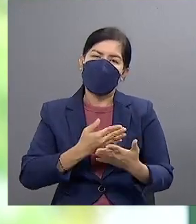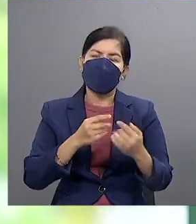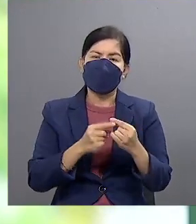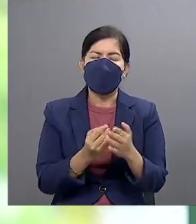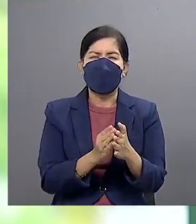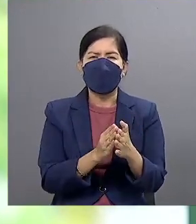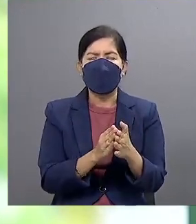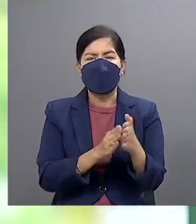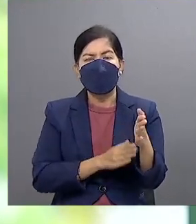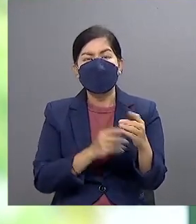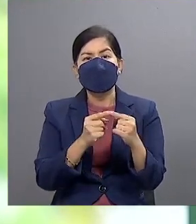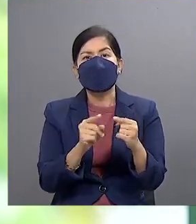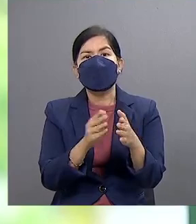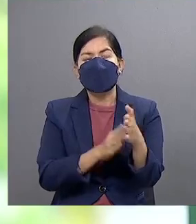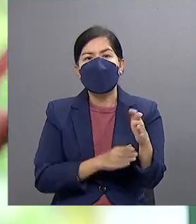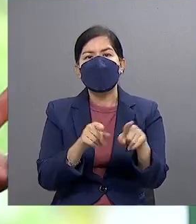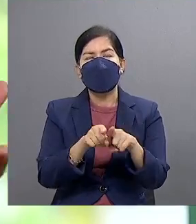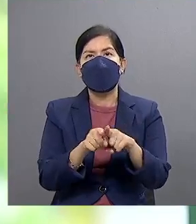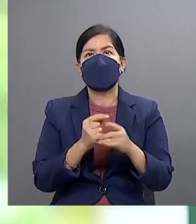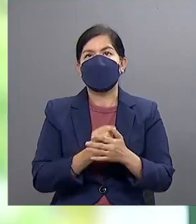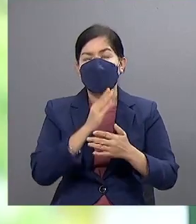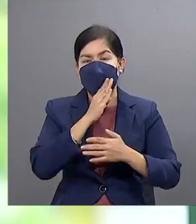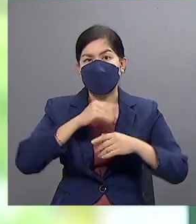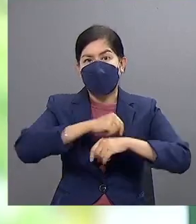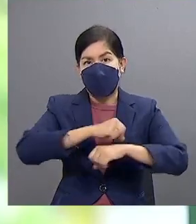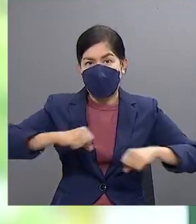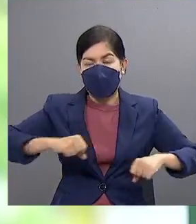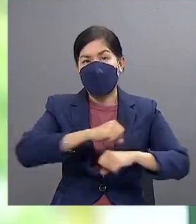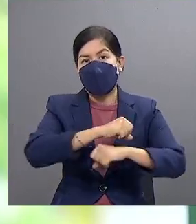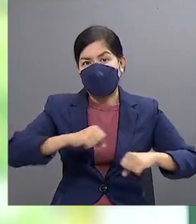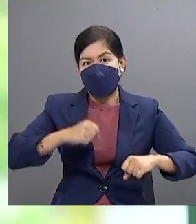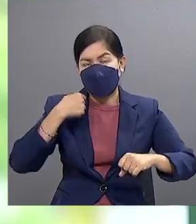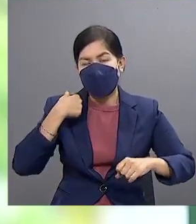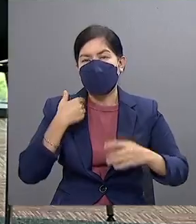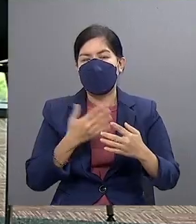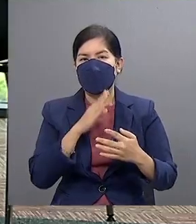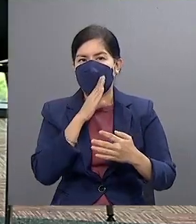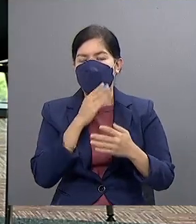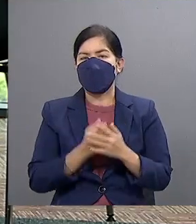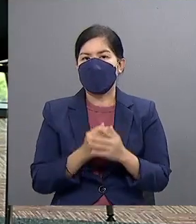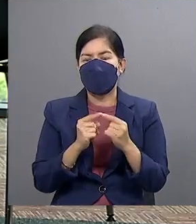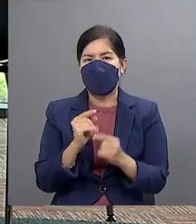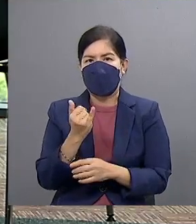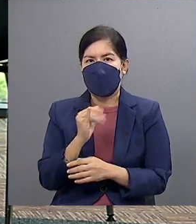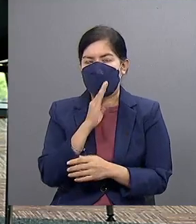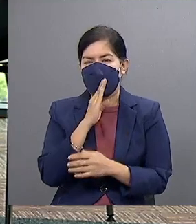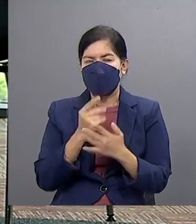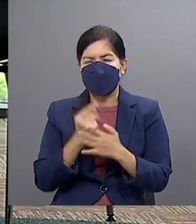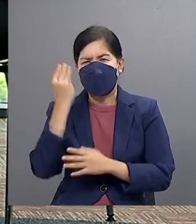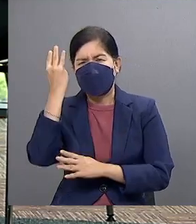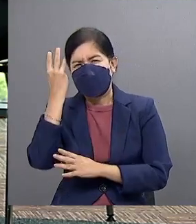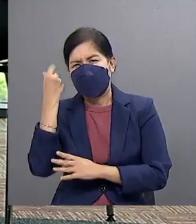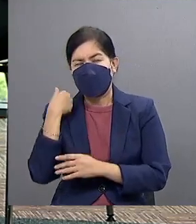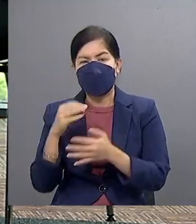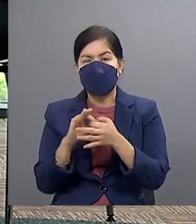ฮะมันก็เหมือนกันเราจับต่อมหมวกไตให้ออกกำลังกายชั่วคราวไม่เป็นไรเดี๋ยวต่อมหมวกไตมันได้พักแต่ถ้าเมื่อไหร่เป็นอย่างช่วงนี้เนี่ยพอเครียดจากเรื่องโควิดไปแล้วอ้าวเรื่องเศรษ